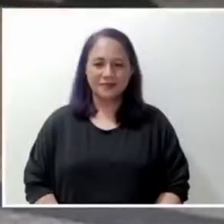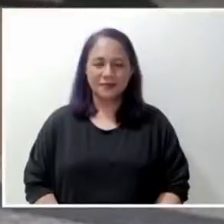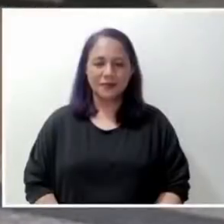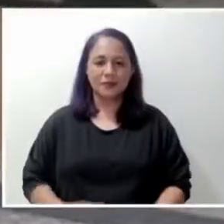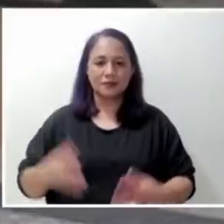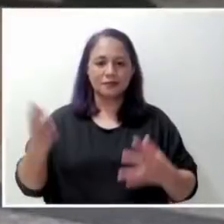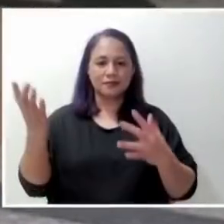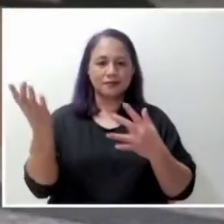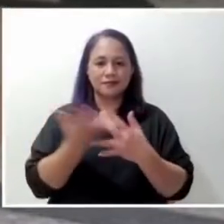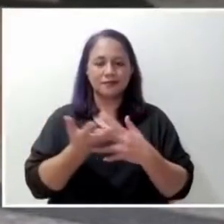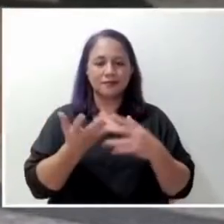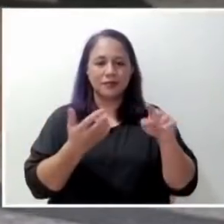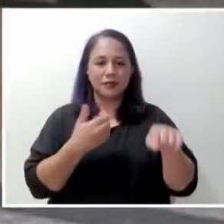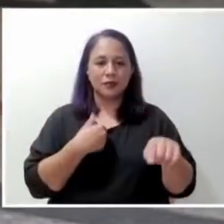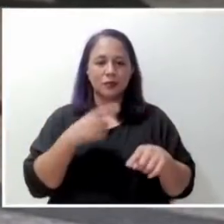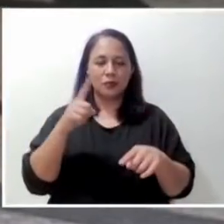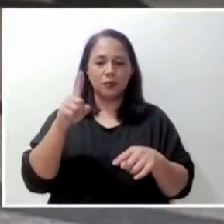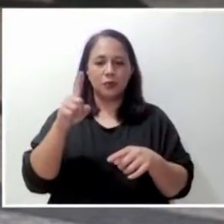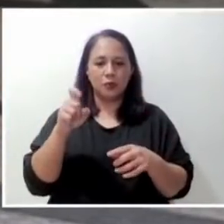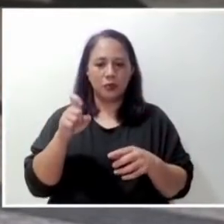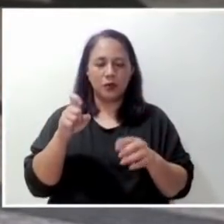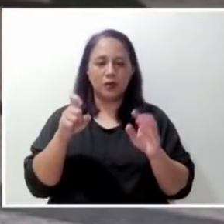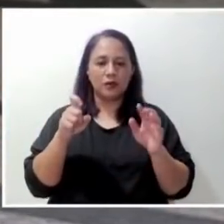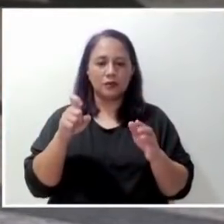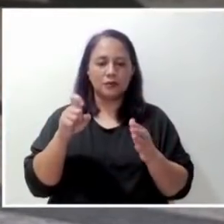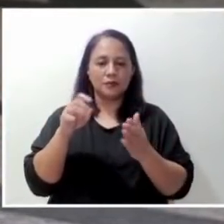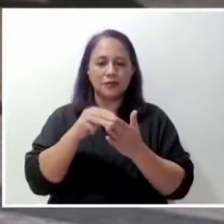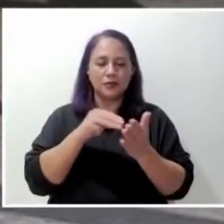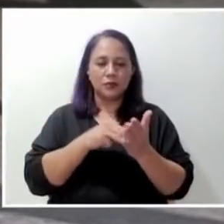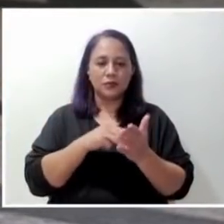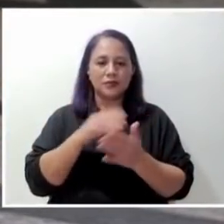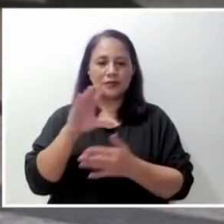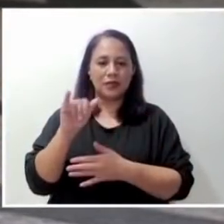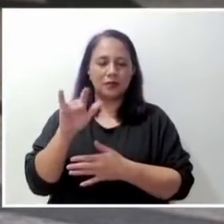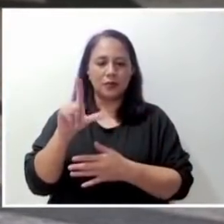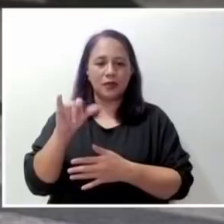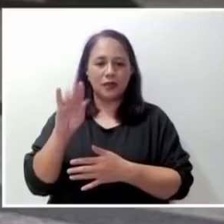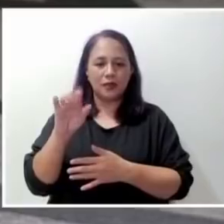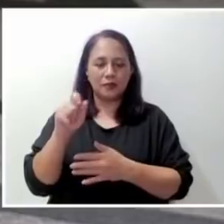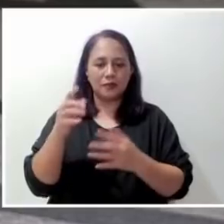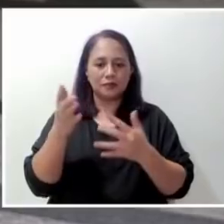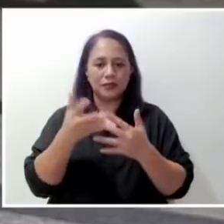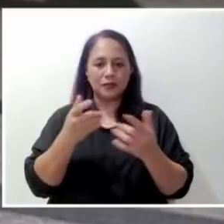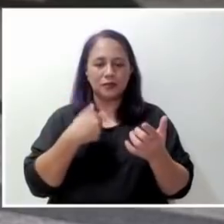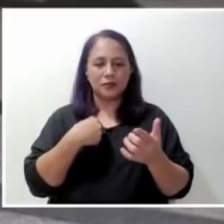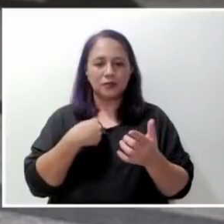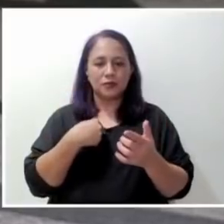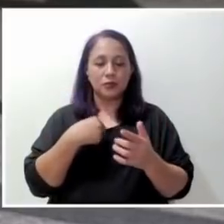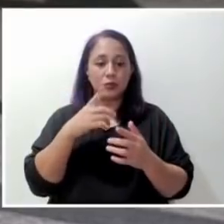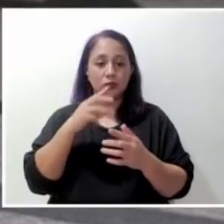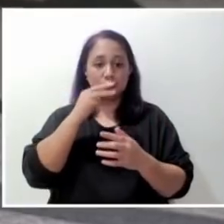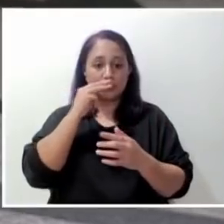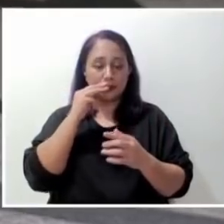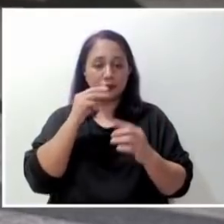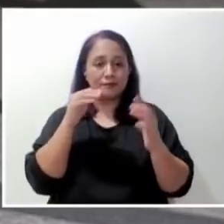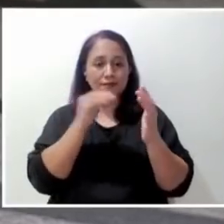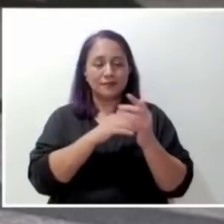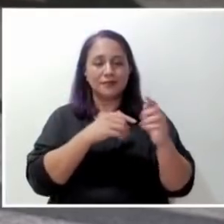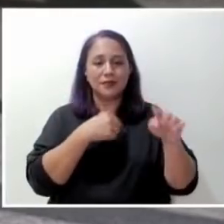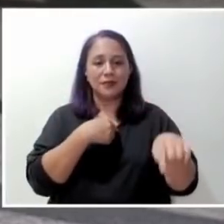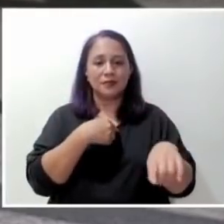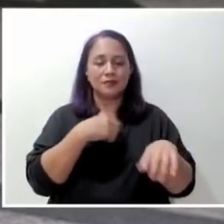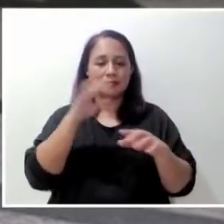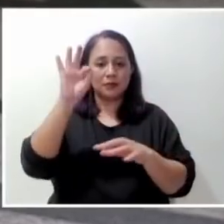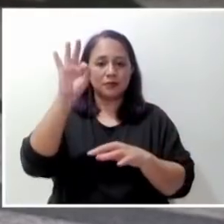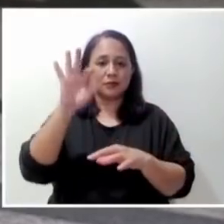Pahan ng 100,000 pisong cyber libel case ni Senador Manny Pacquiao, si Pastor Apollo Quibuloy, ang founder